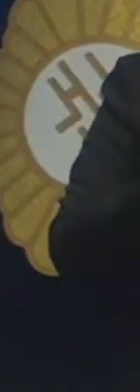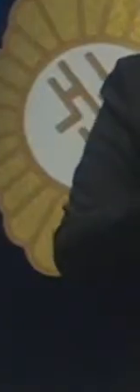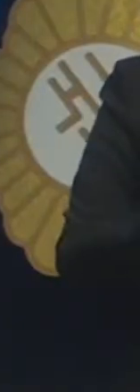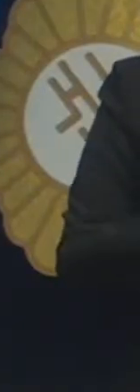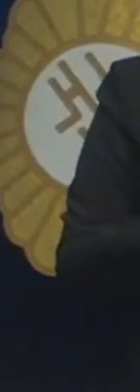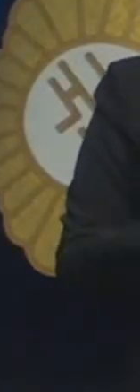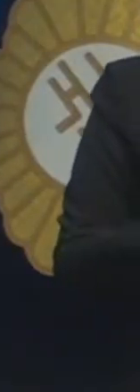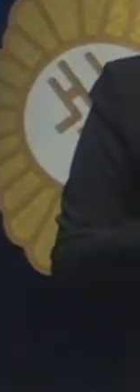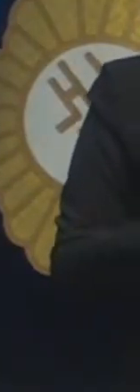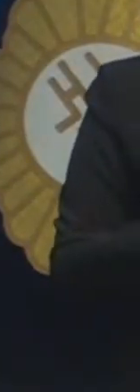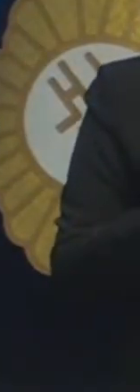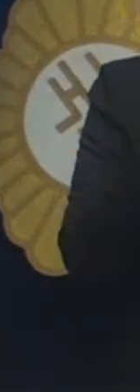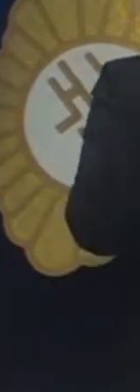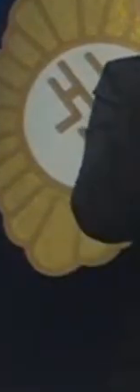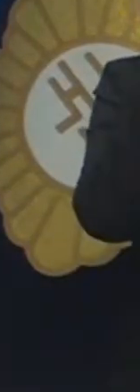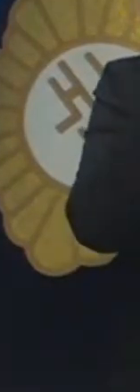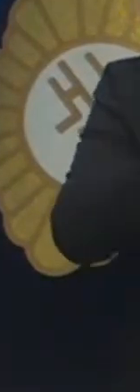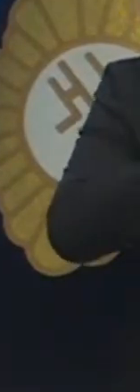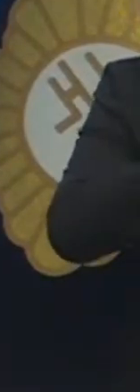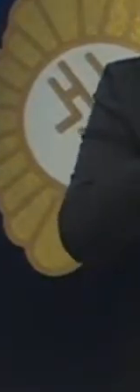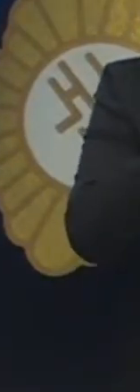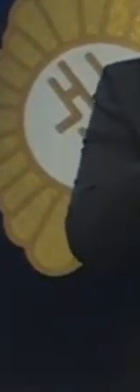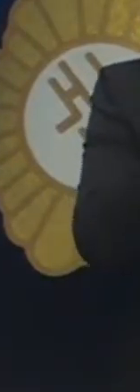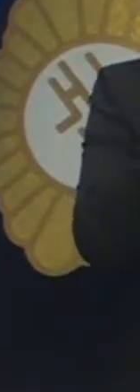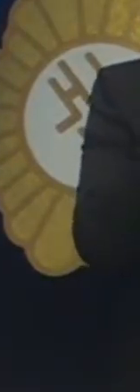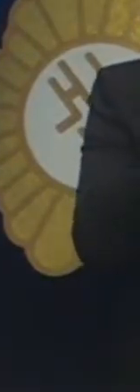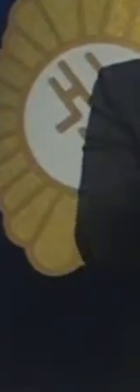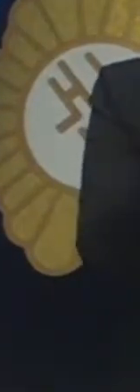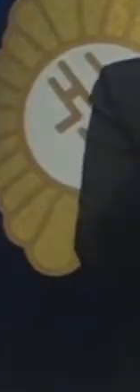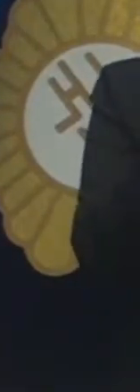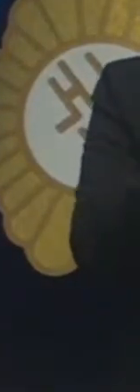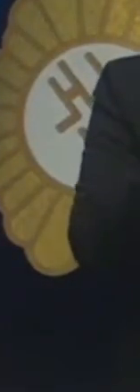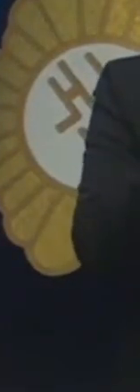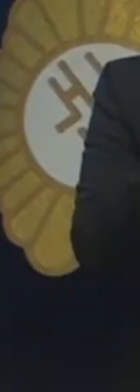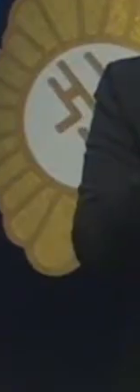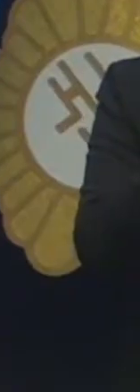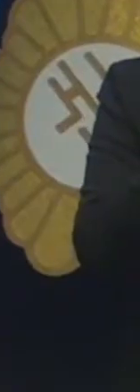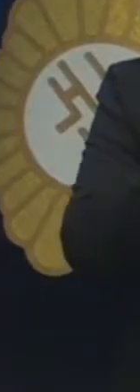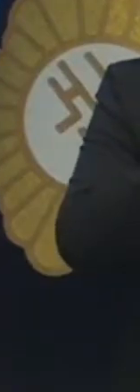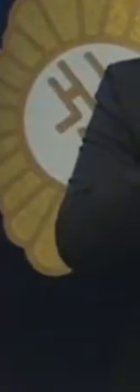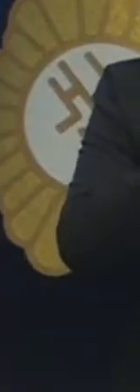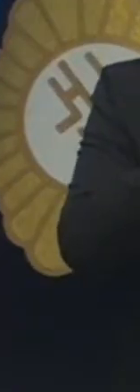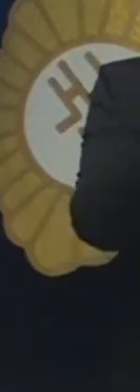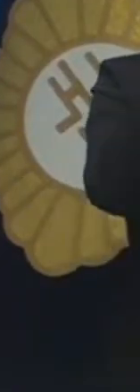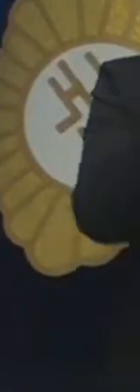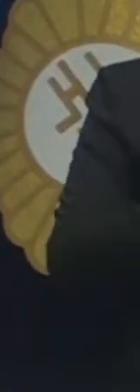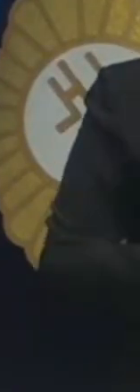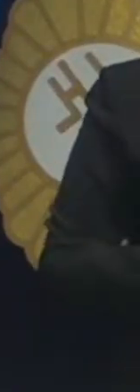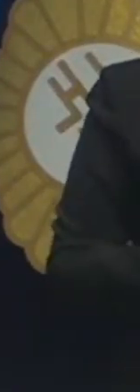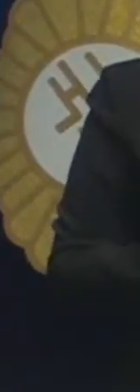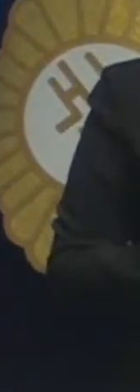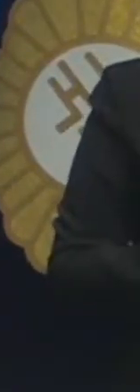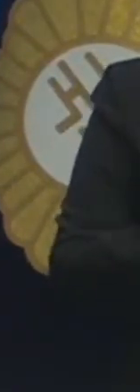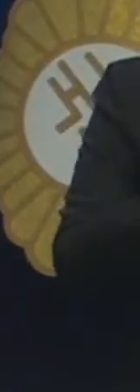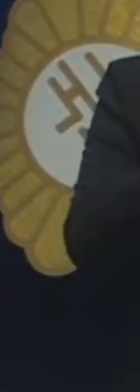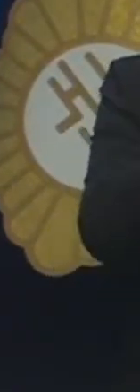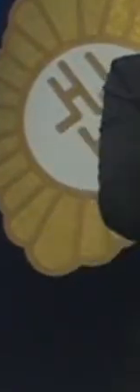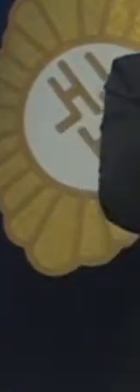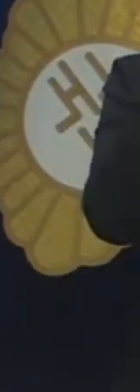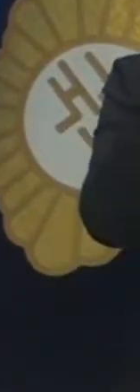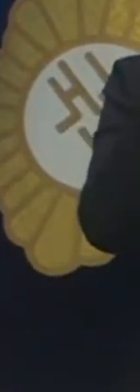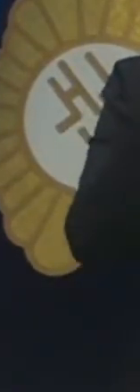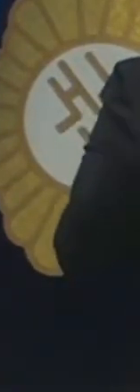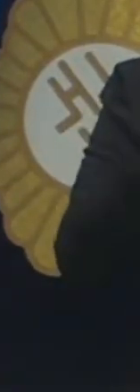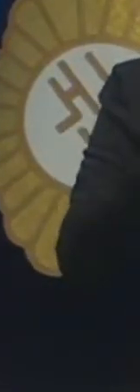이야기하지만 그것도 굉장히 그럴싸해 보이는데 저게 무슨 흑막이 있는 거냐 모두 다 궁금하고 진상이 밝혀져야 될